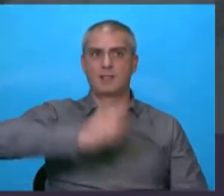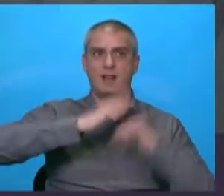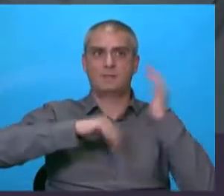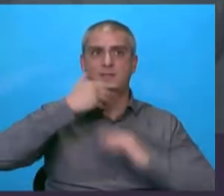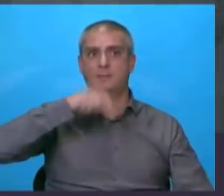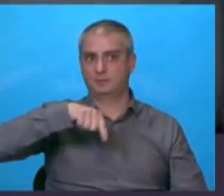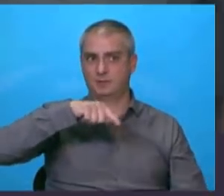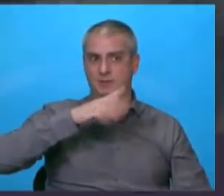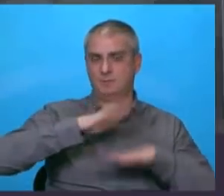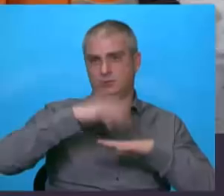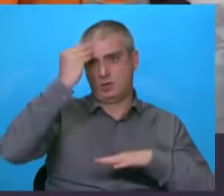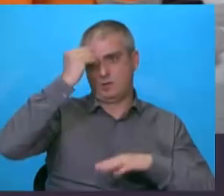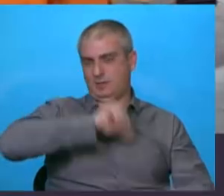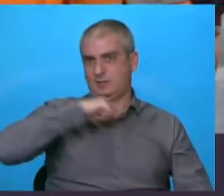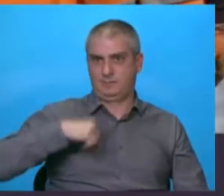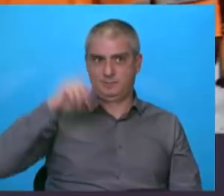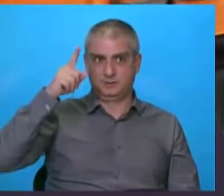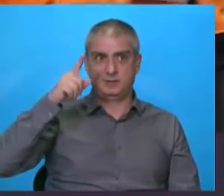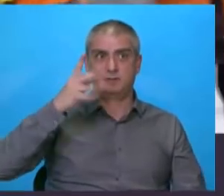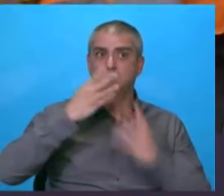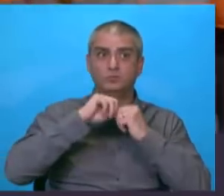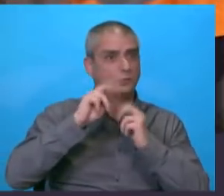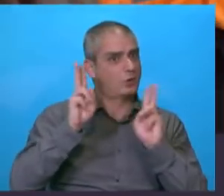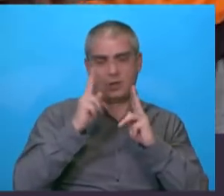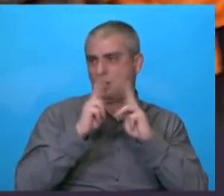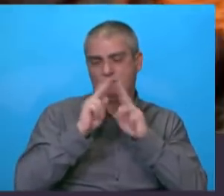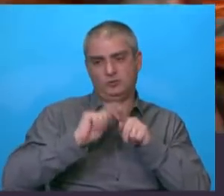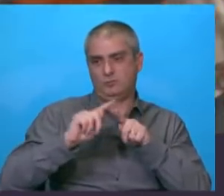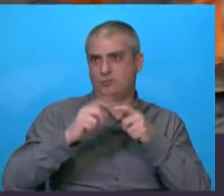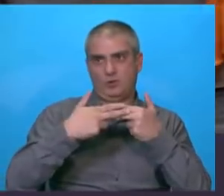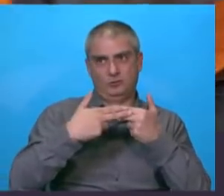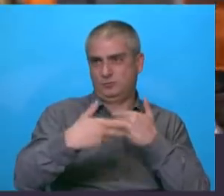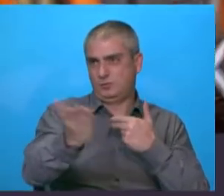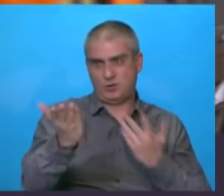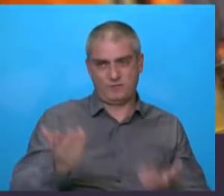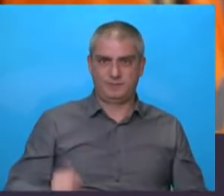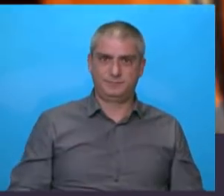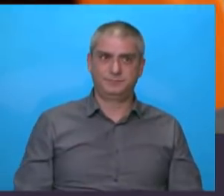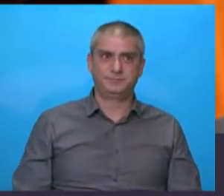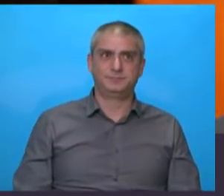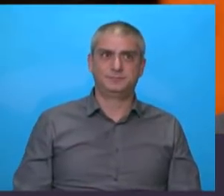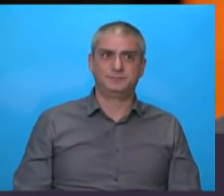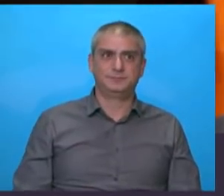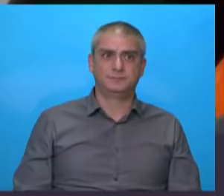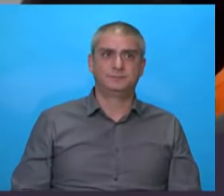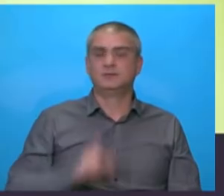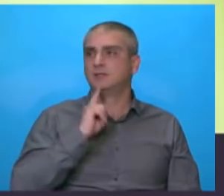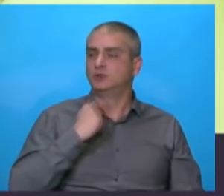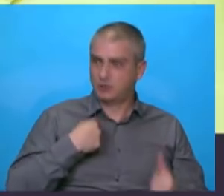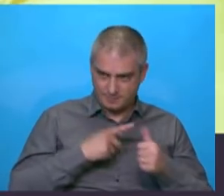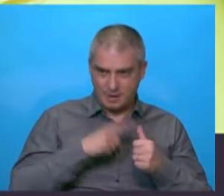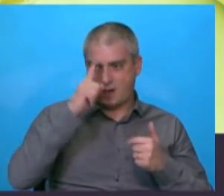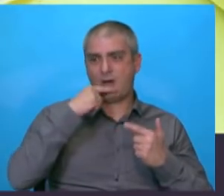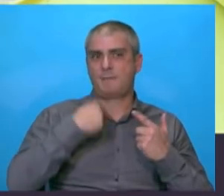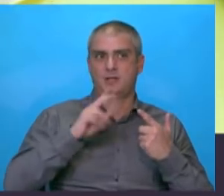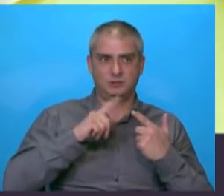מקצוע שלמד בסין. את משפחתו לא יוכל לפגוש בחודשים הקרובים. יש אימא, יש אבא, יש